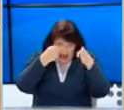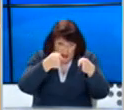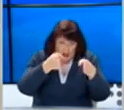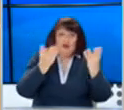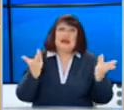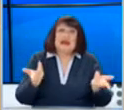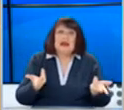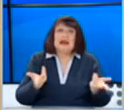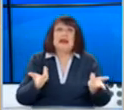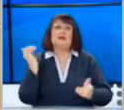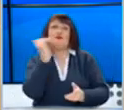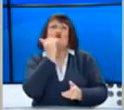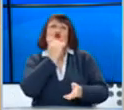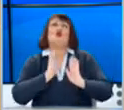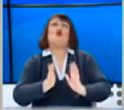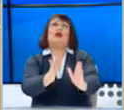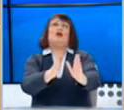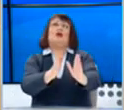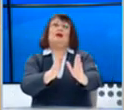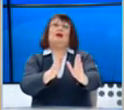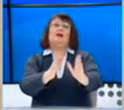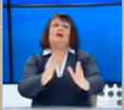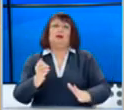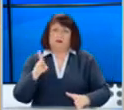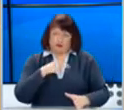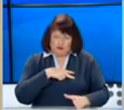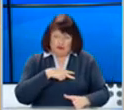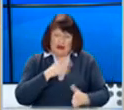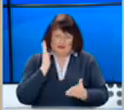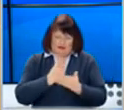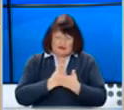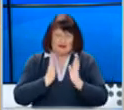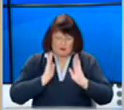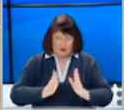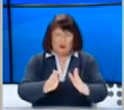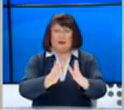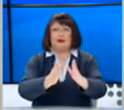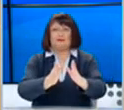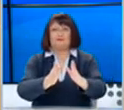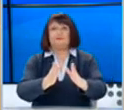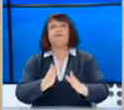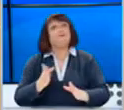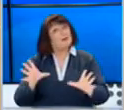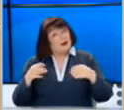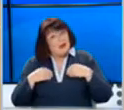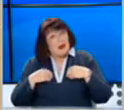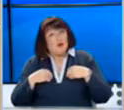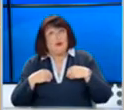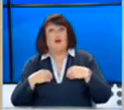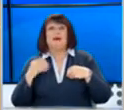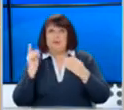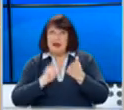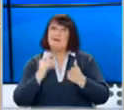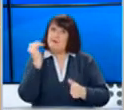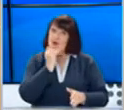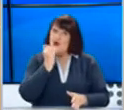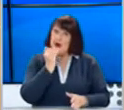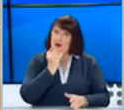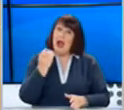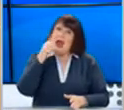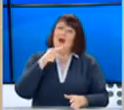πολύ απλά δεν πάμε πιο γρήγορα στην κατεύθυνση την οποία θεωρούμε ότι έχουμε επιλέξει. Τη δεύτερη κριτική μπορώ ενδεχομένως να την ακούσω. Αν προτείνετε